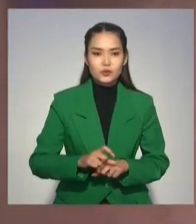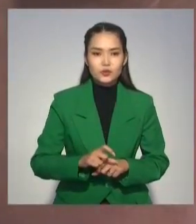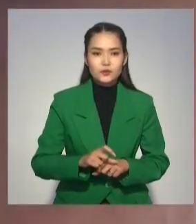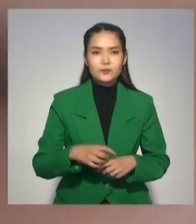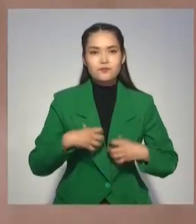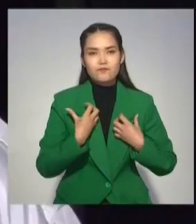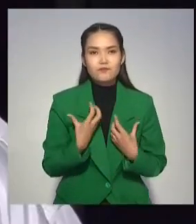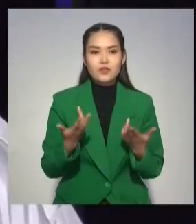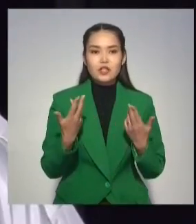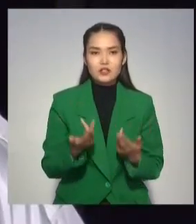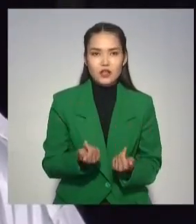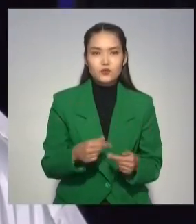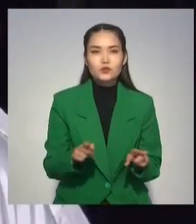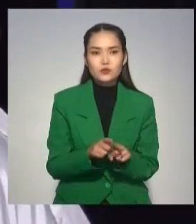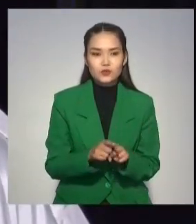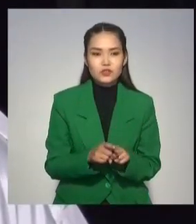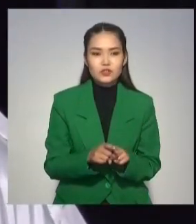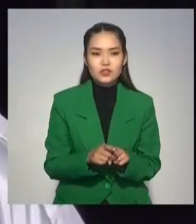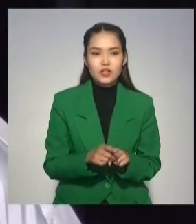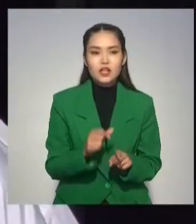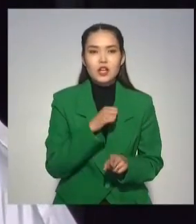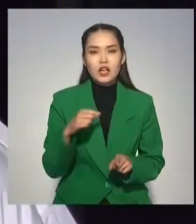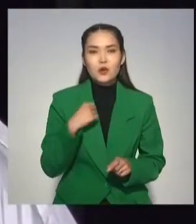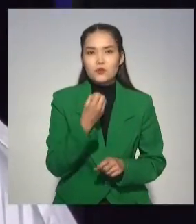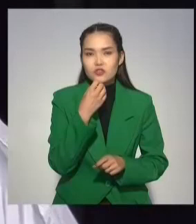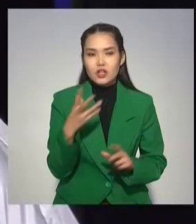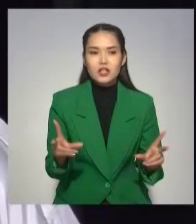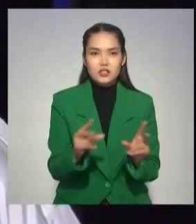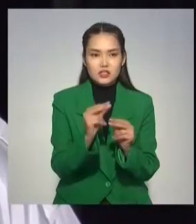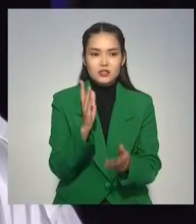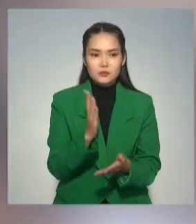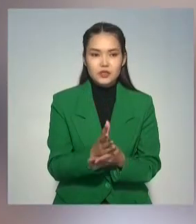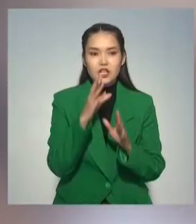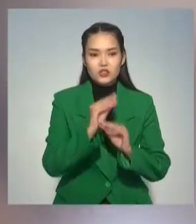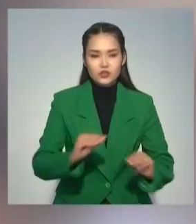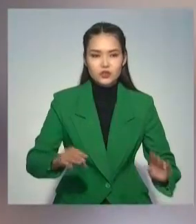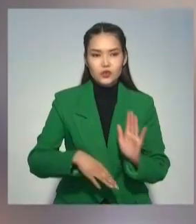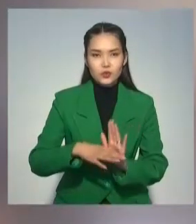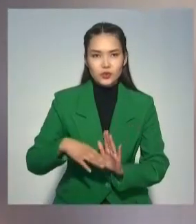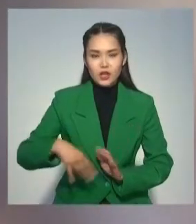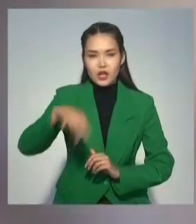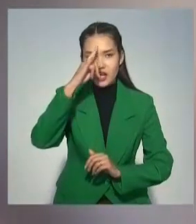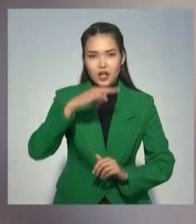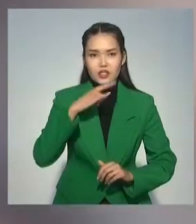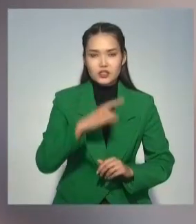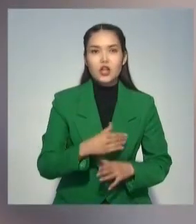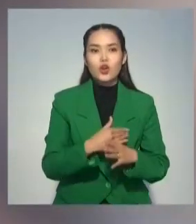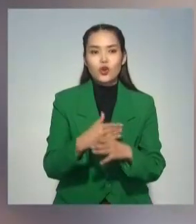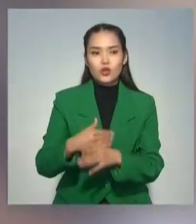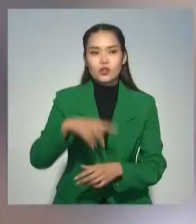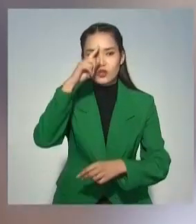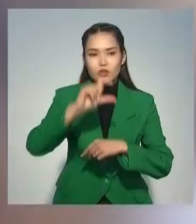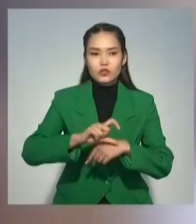қорқынышты нәрсе. Дүниежүзілікке жақсылық тілеймін, тыныштық болсын. Қазақстандық құтқарушылар Түркияның үш